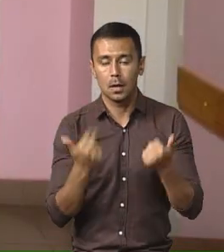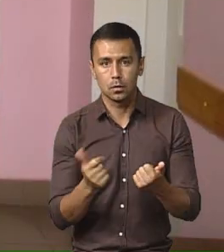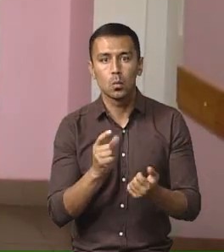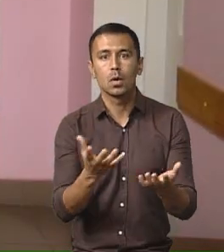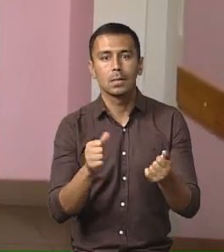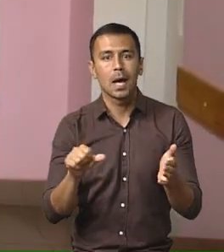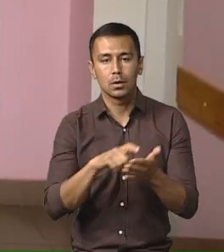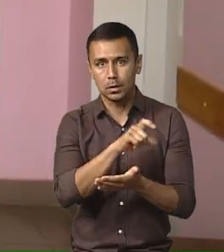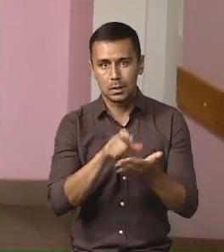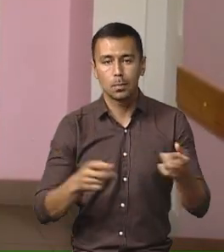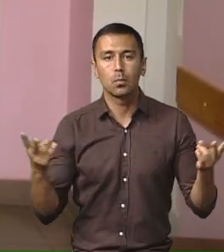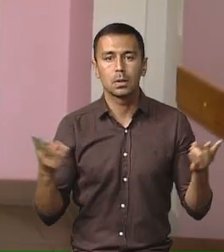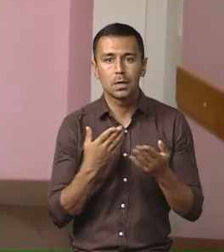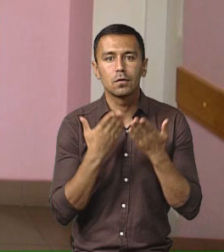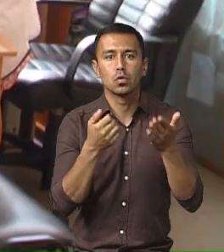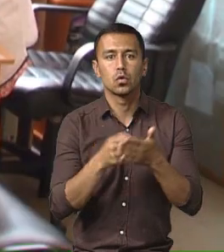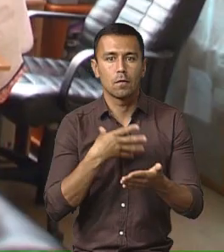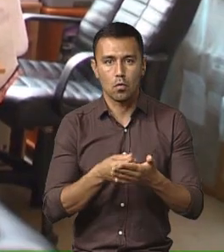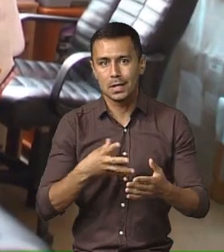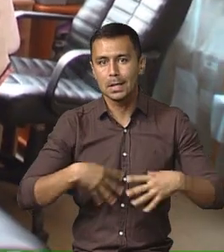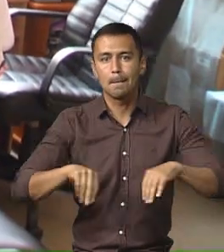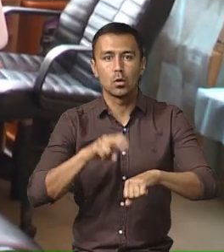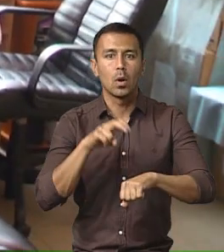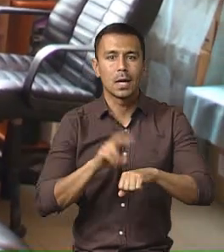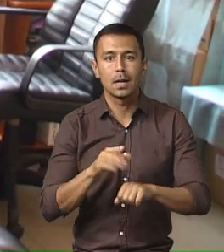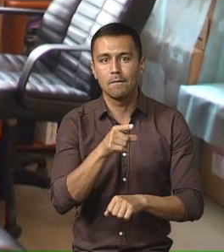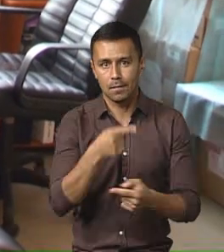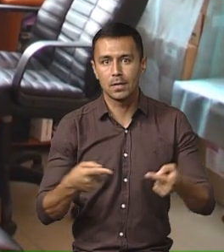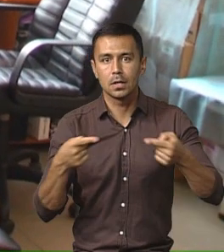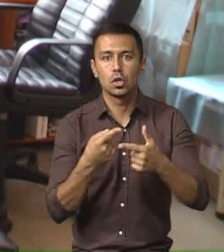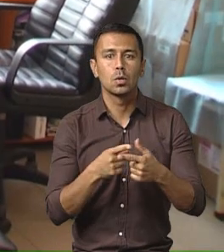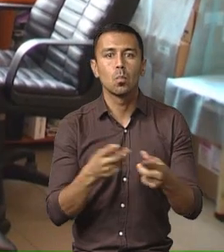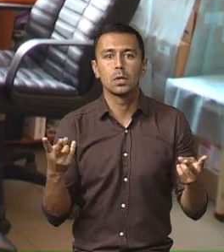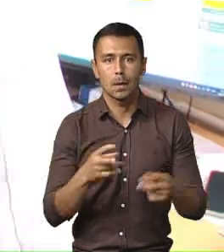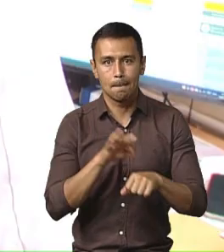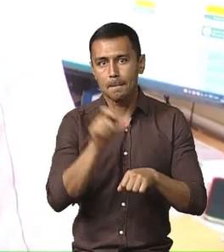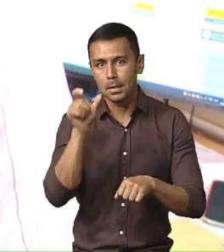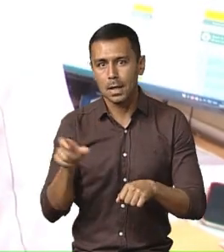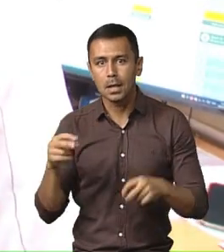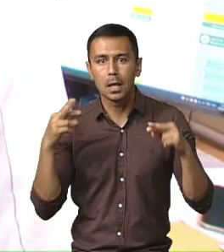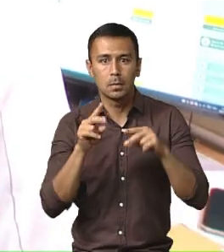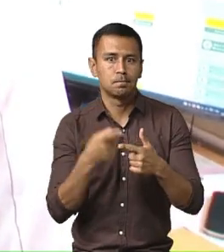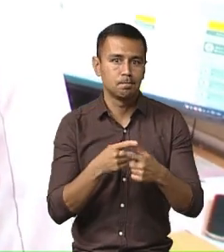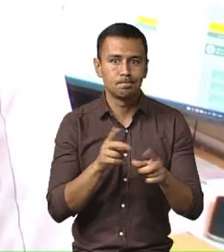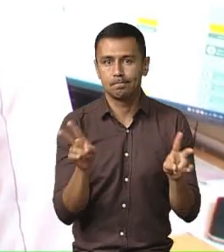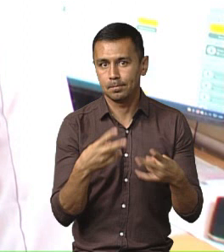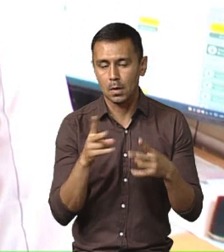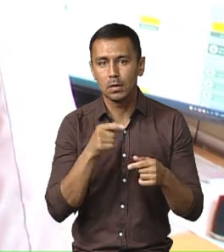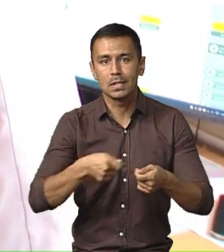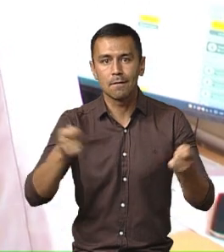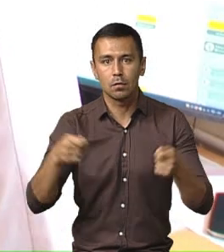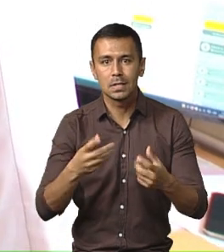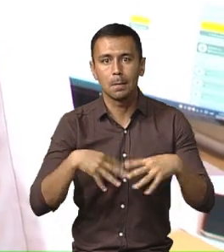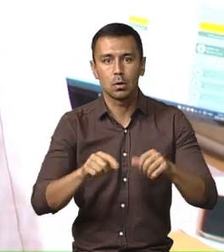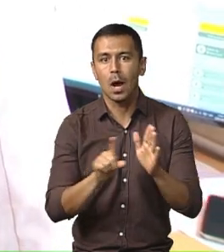отримати електронний рецепт, потрібно звернутися до свого сімейного лікаря. Тільки він визначає, чи потрібний пацієнту антибіотик, чи ні, каже завідуюча сімейної